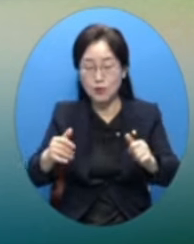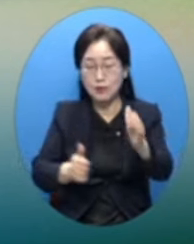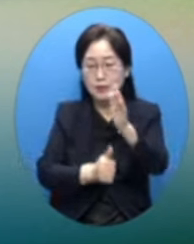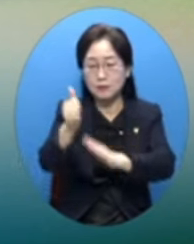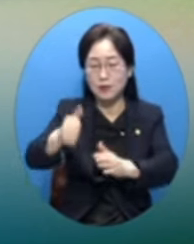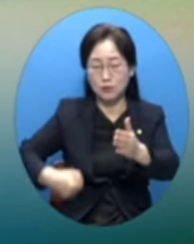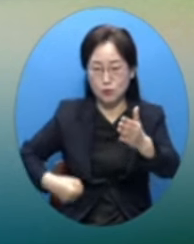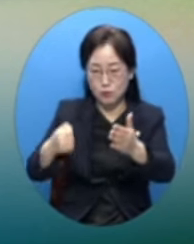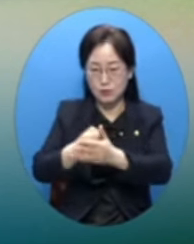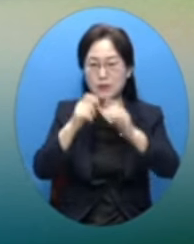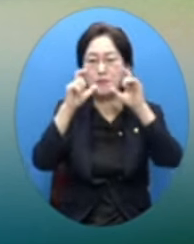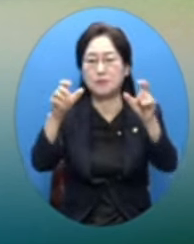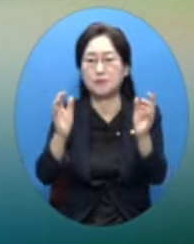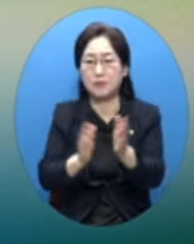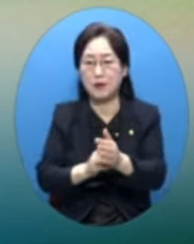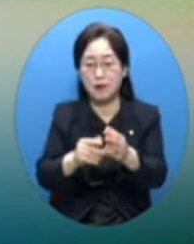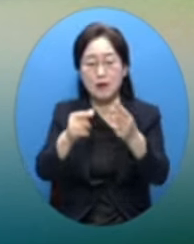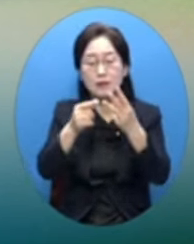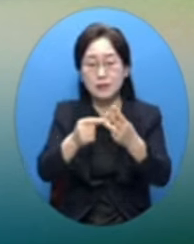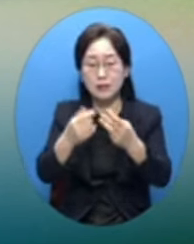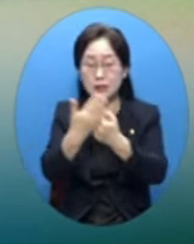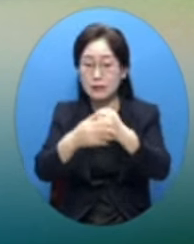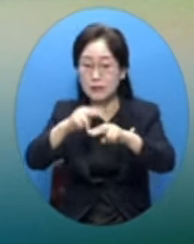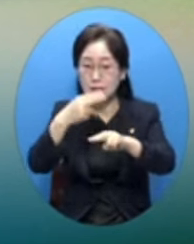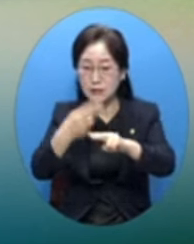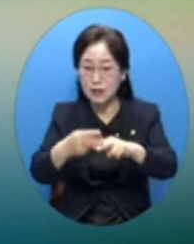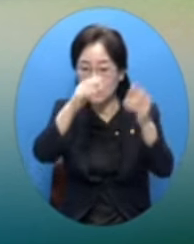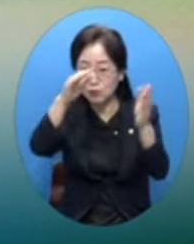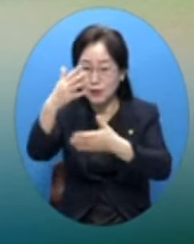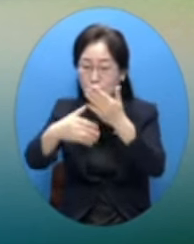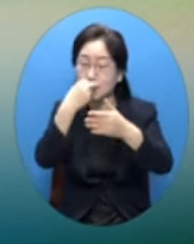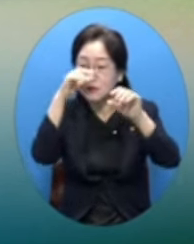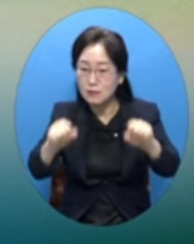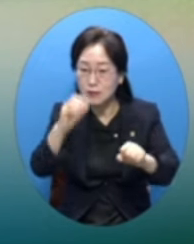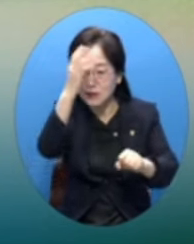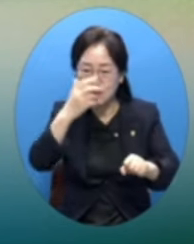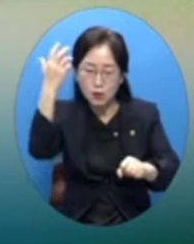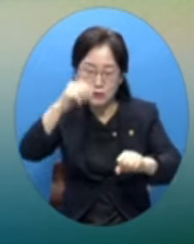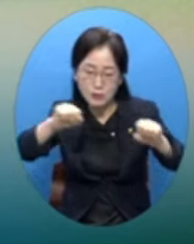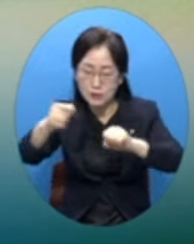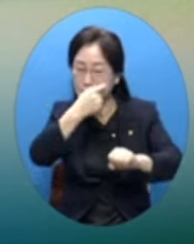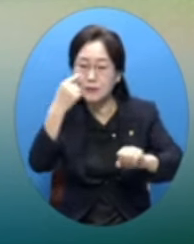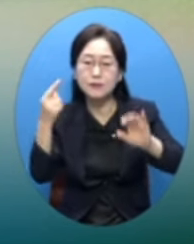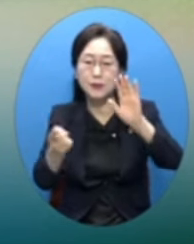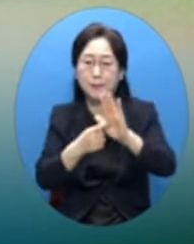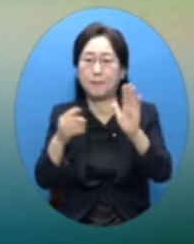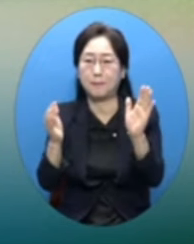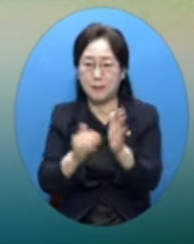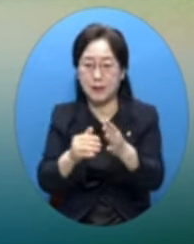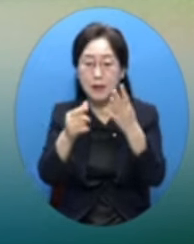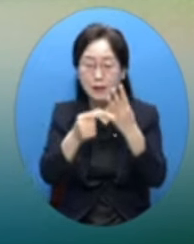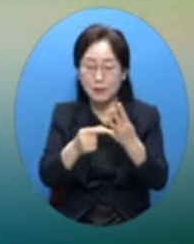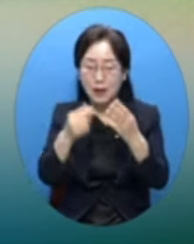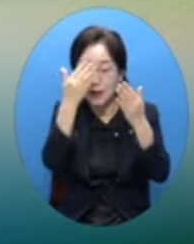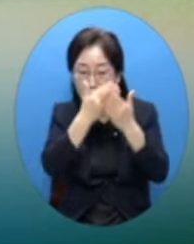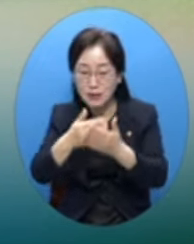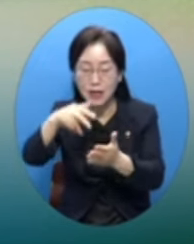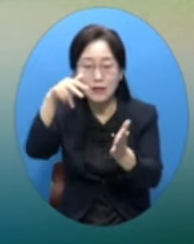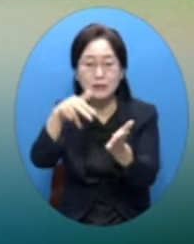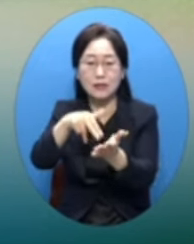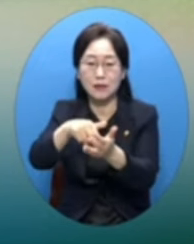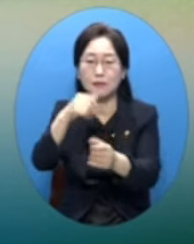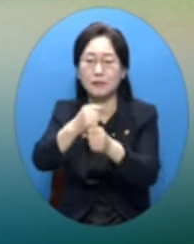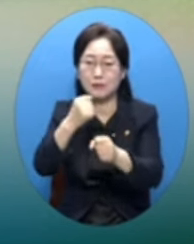외쳤다. 셋째로 은사를 통해 하나님의 살아계신과 성령 역사를 증거했다. 마지막으로 네 장학재단을 만들어 인재를